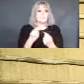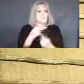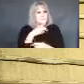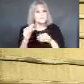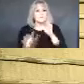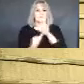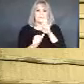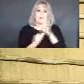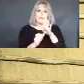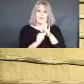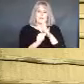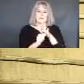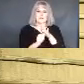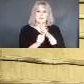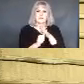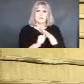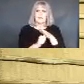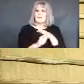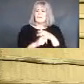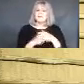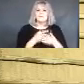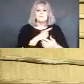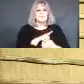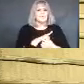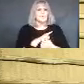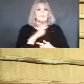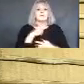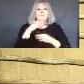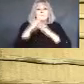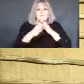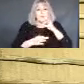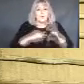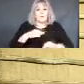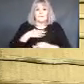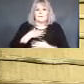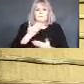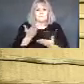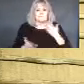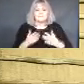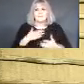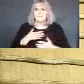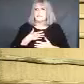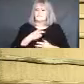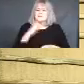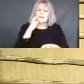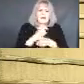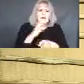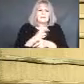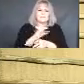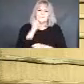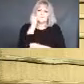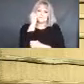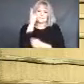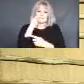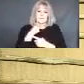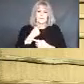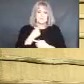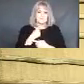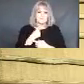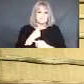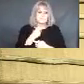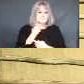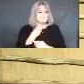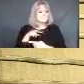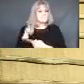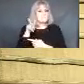belangrijk? Dit is geweldig belangrijk. Want anders gaan ek en jy nie verstaan. Hoekom is hier die tempeloverhede nou